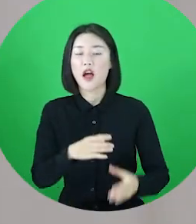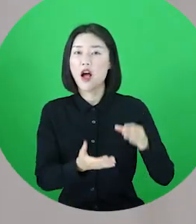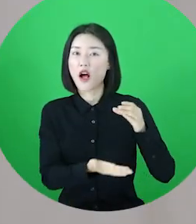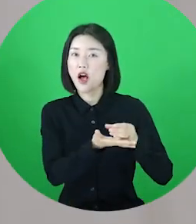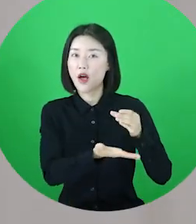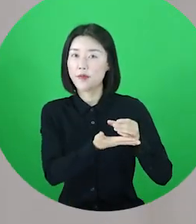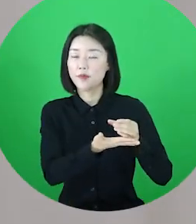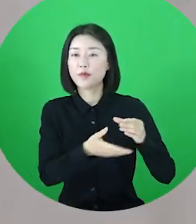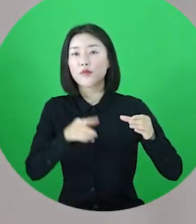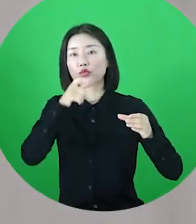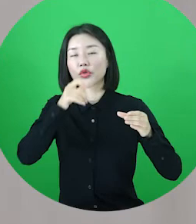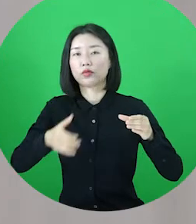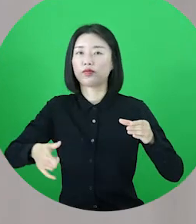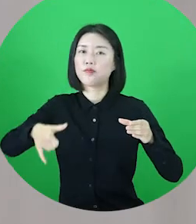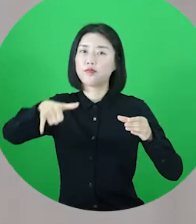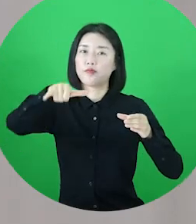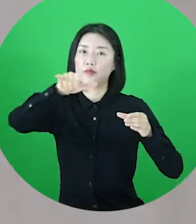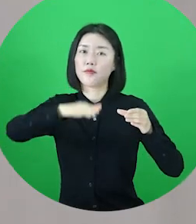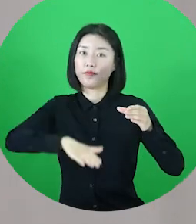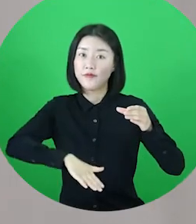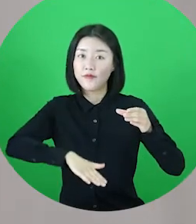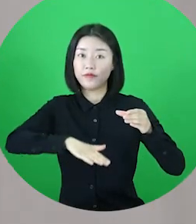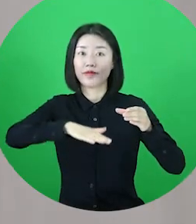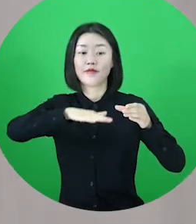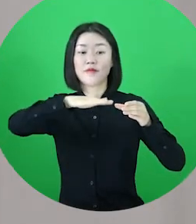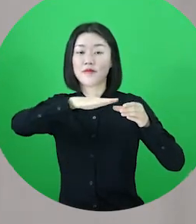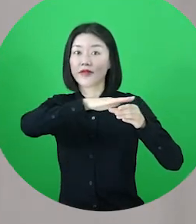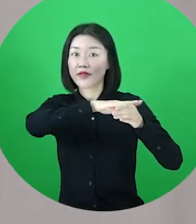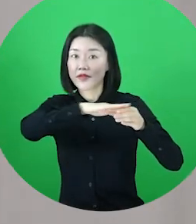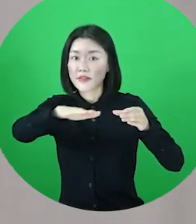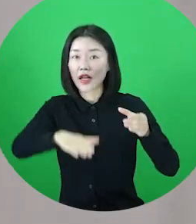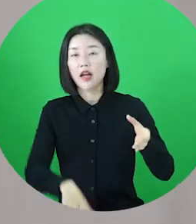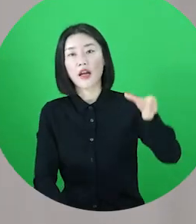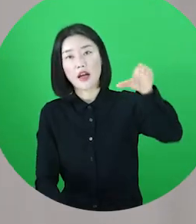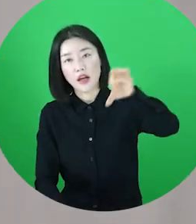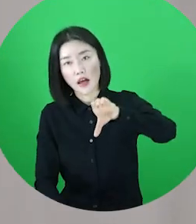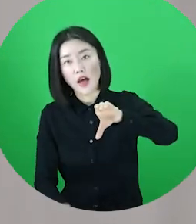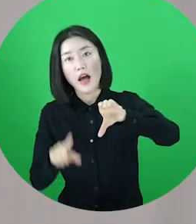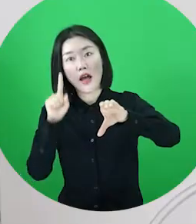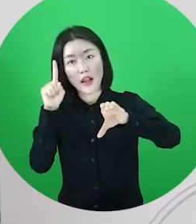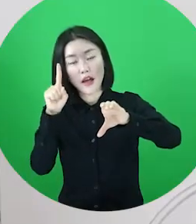종이컵에 물을 가득 담아 3번 담아주세요.